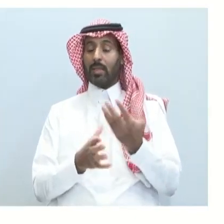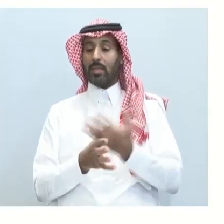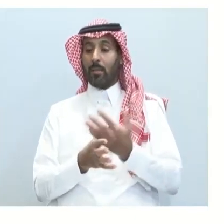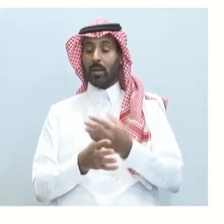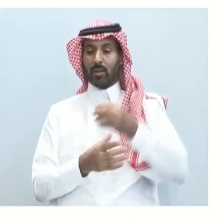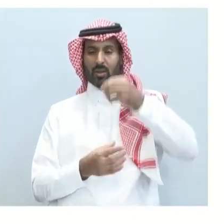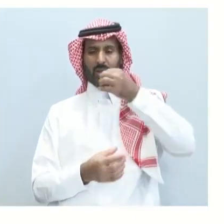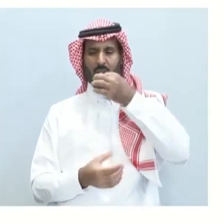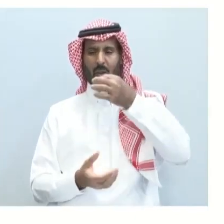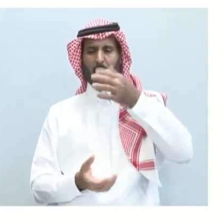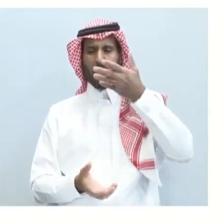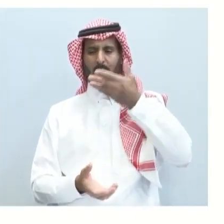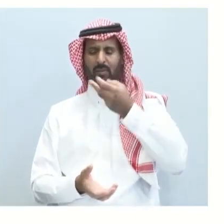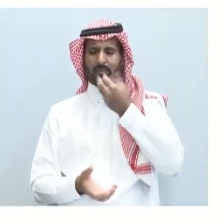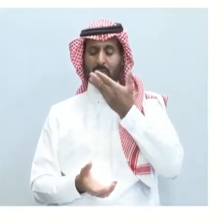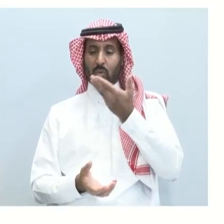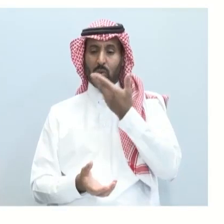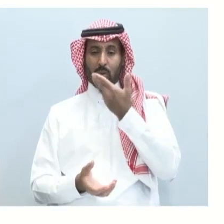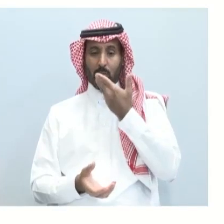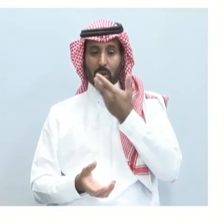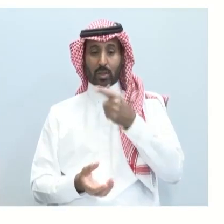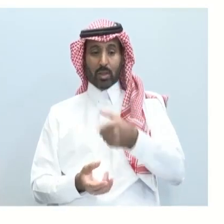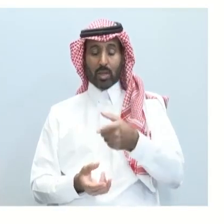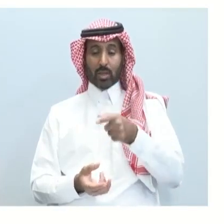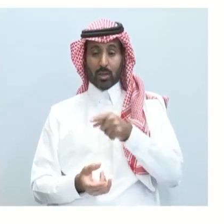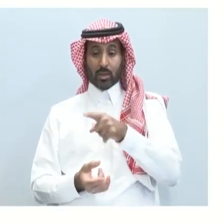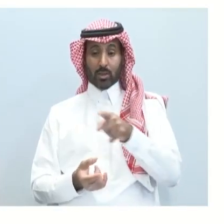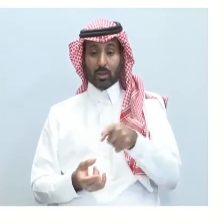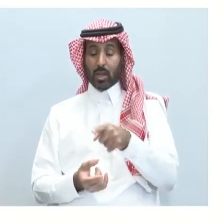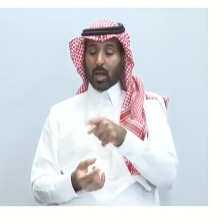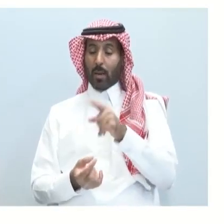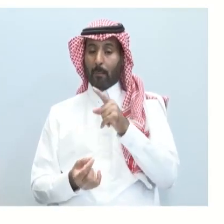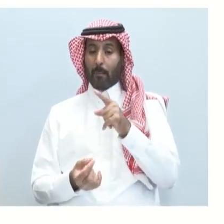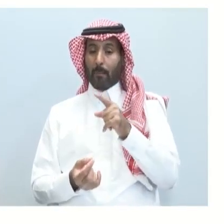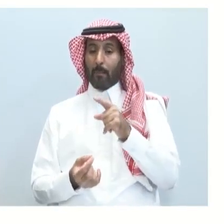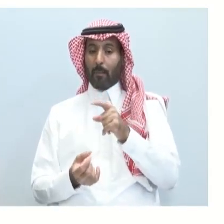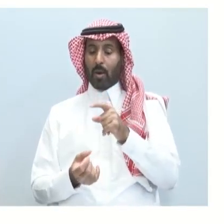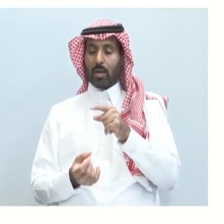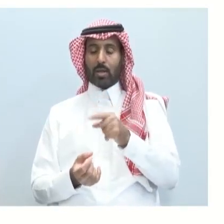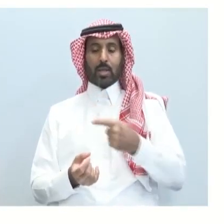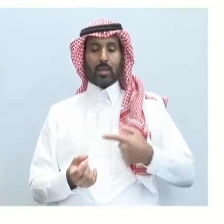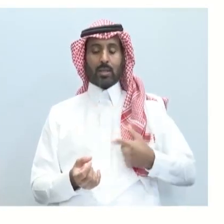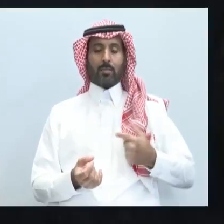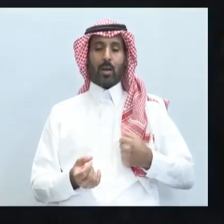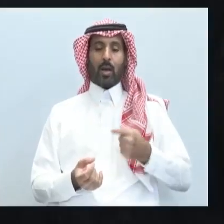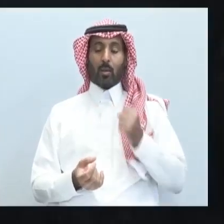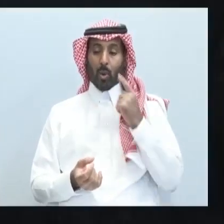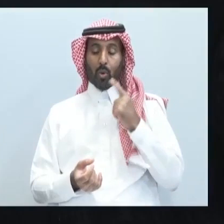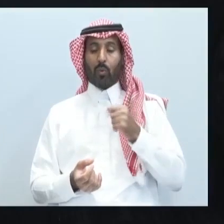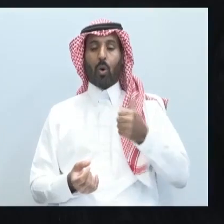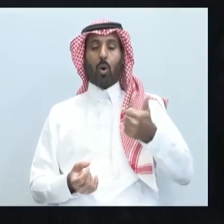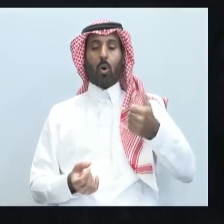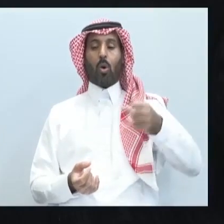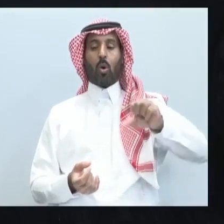او قواعد ارهينيوس او برونيستد لوري هنا المتعارف عليه يا شباب انه عندي